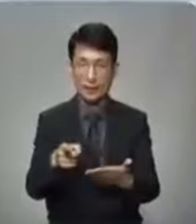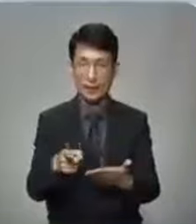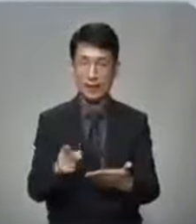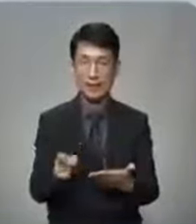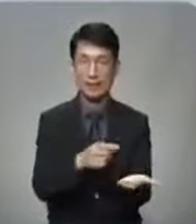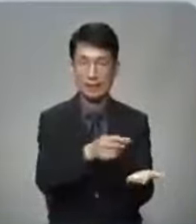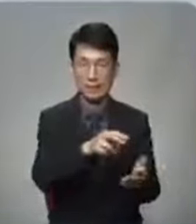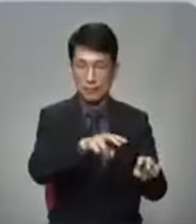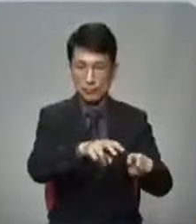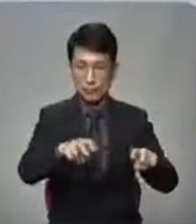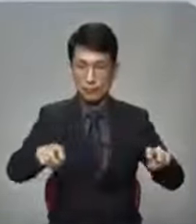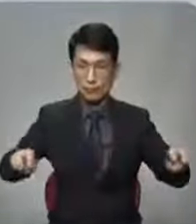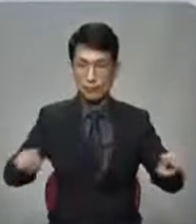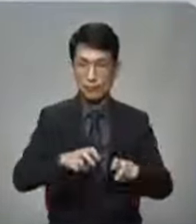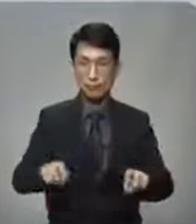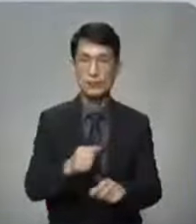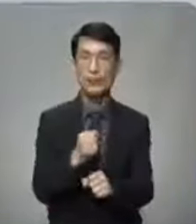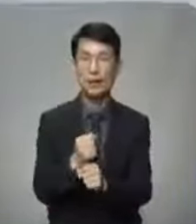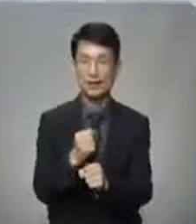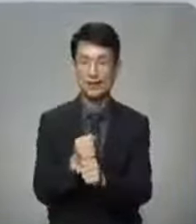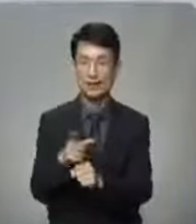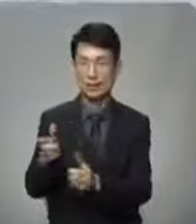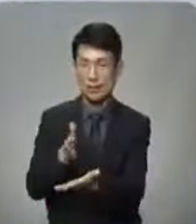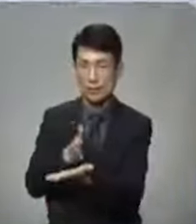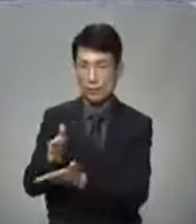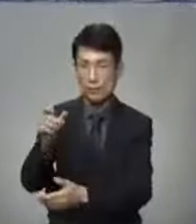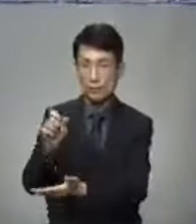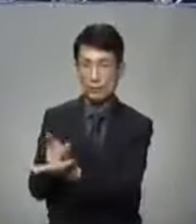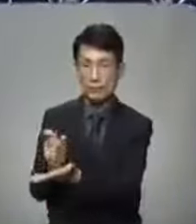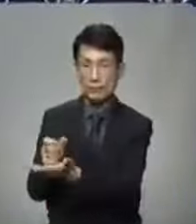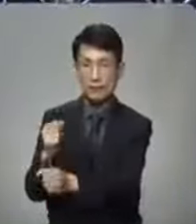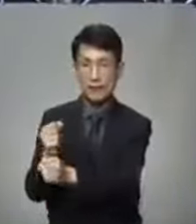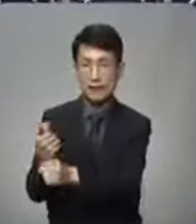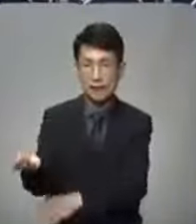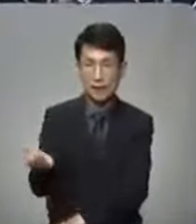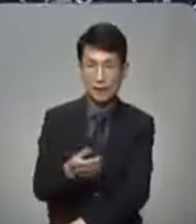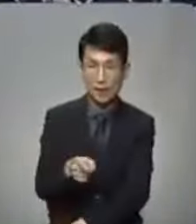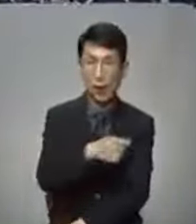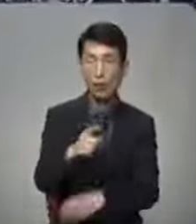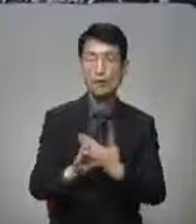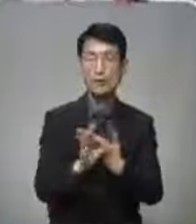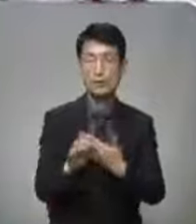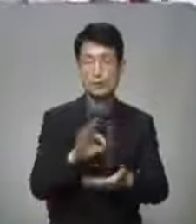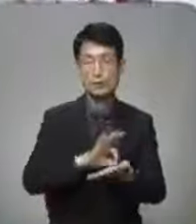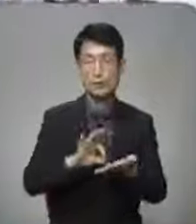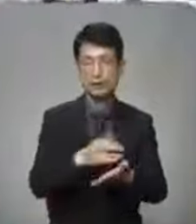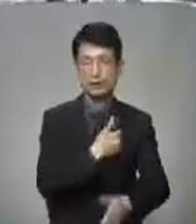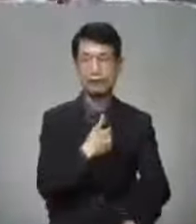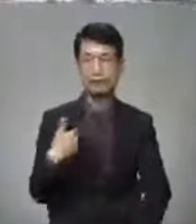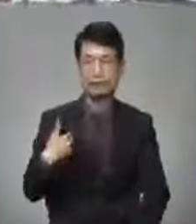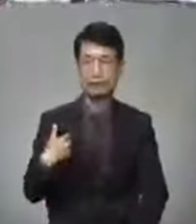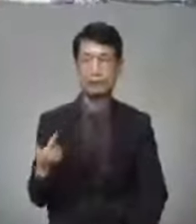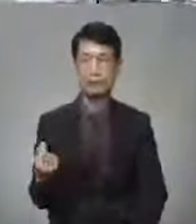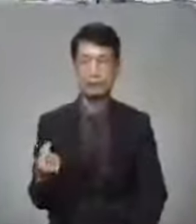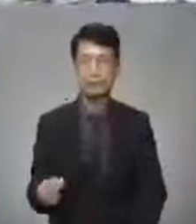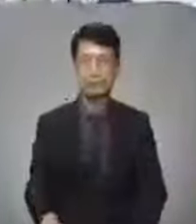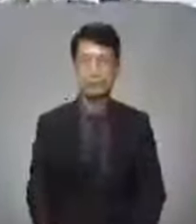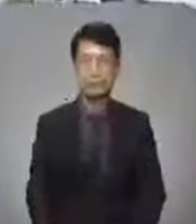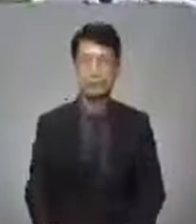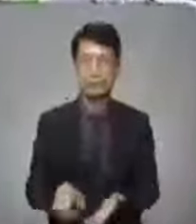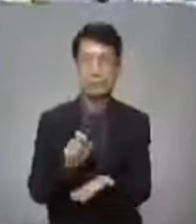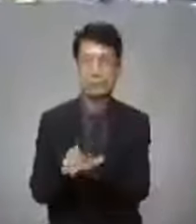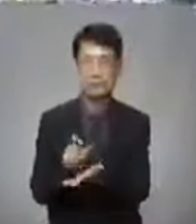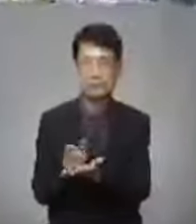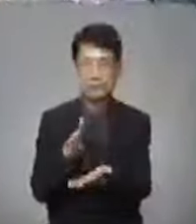낼수 있어서 전용구장 짓기 전까지는 이게 그 역할은 일단 할수 있다고 생각하고 있습니다. 축구 전용